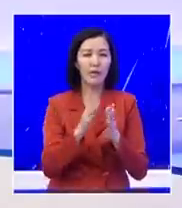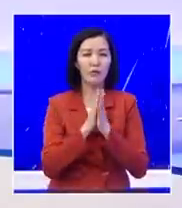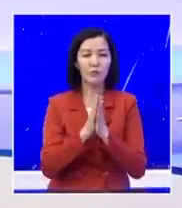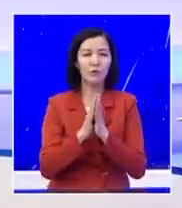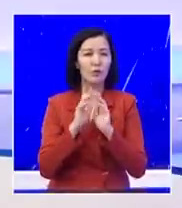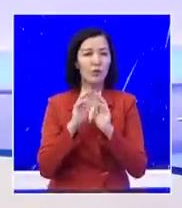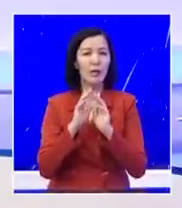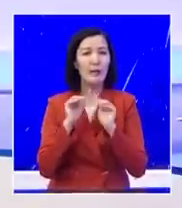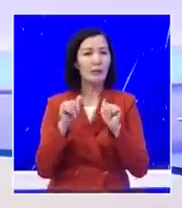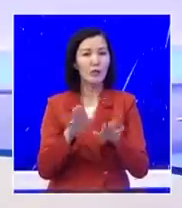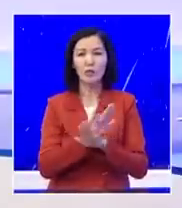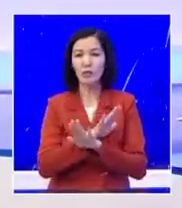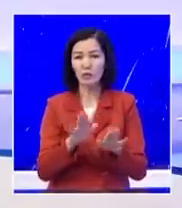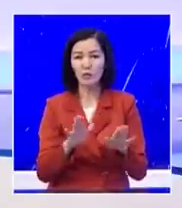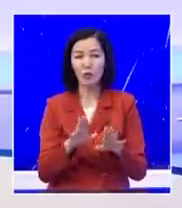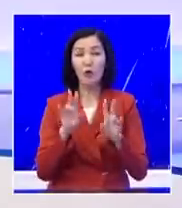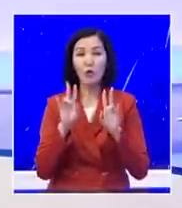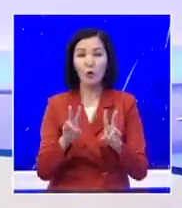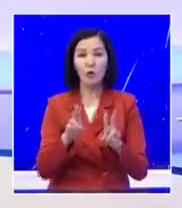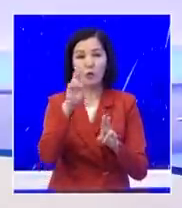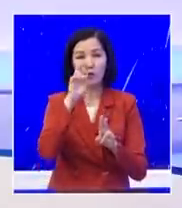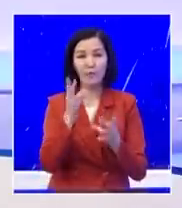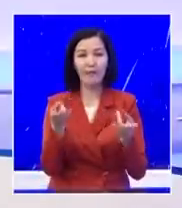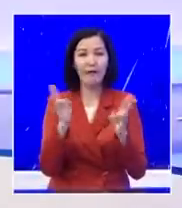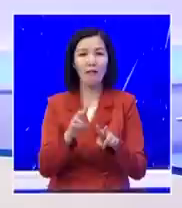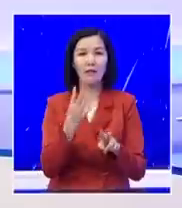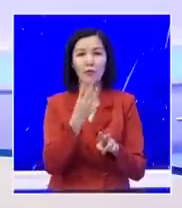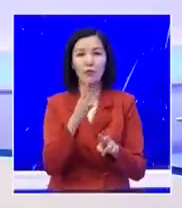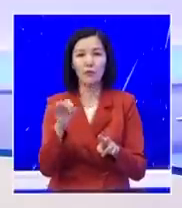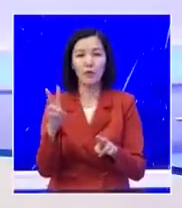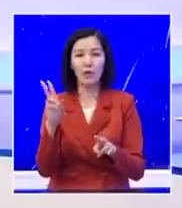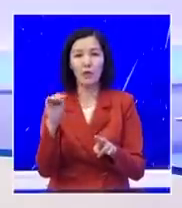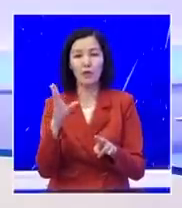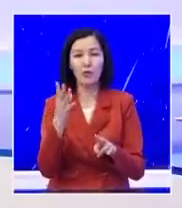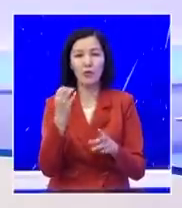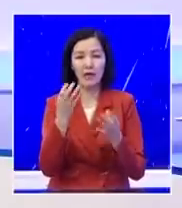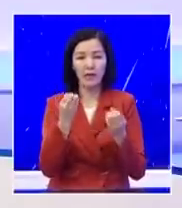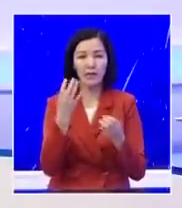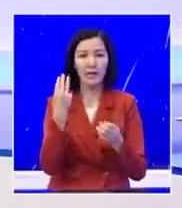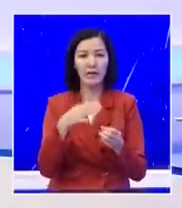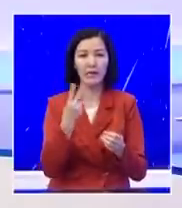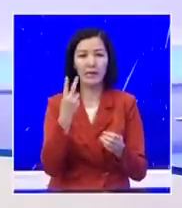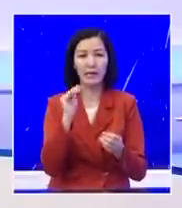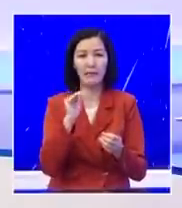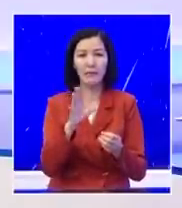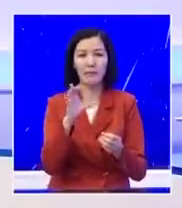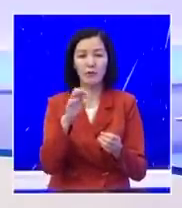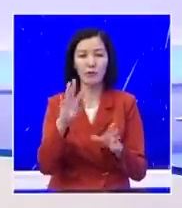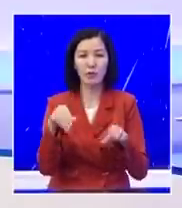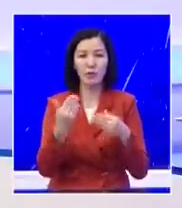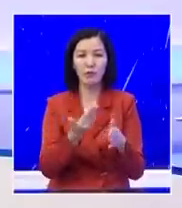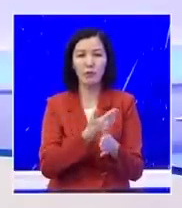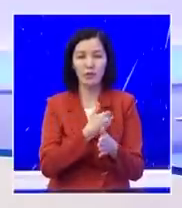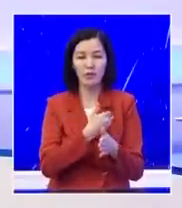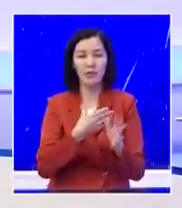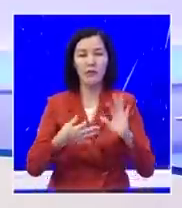өтініші мақұлданған жоқ. Десе де үкімет қалған 4 миллион тұрғынға тағы 42500 теңге беруге ниетті. Елордадан